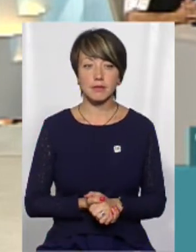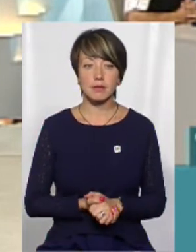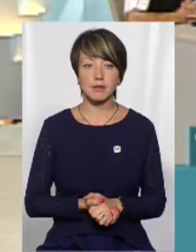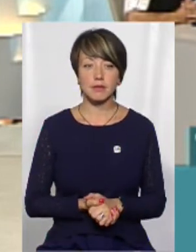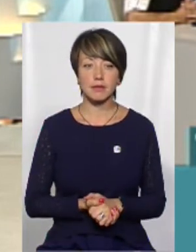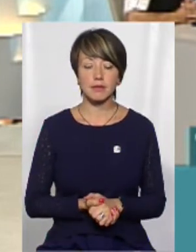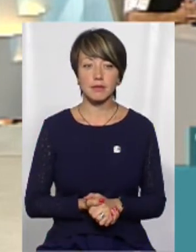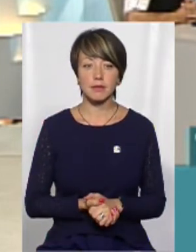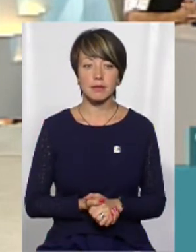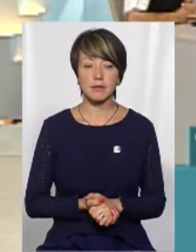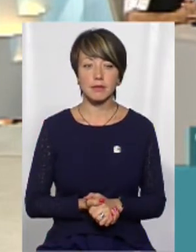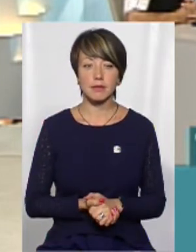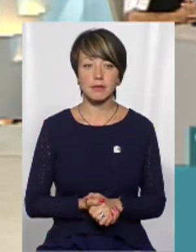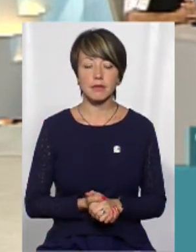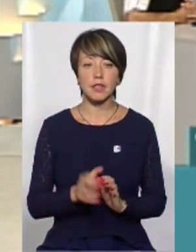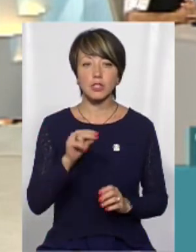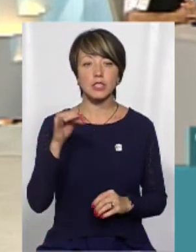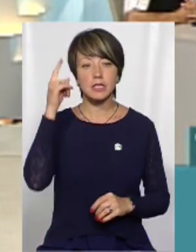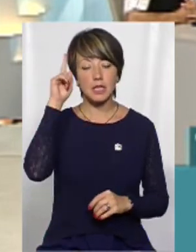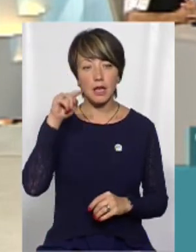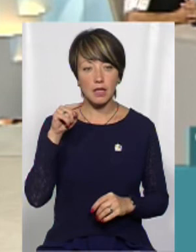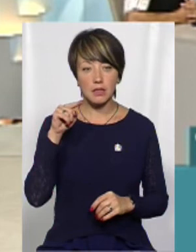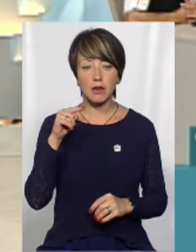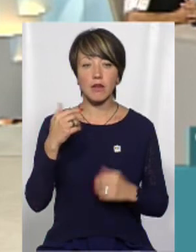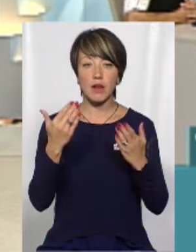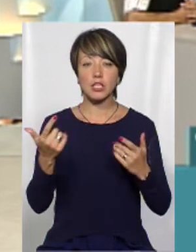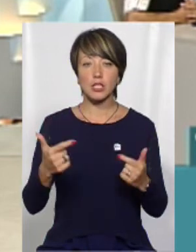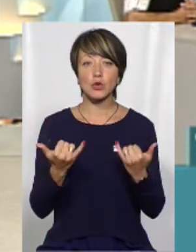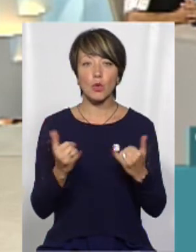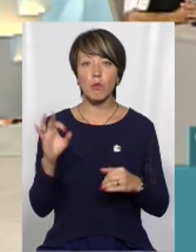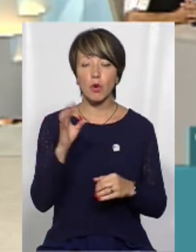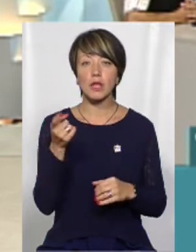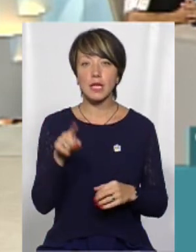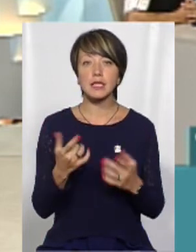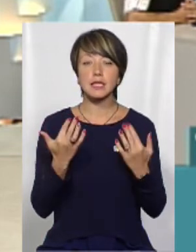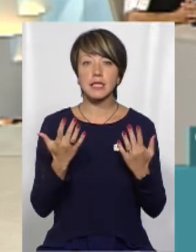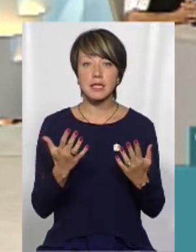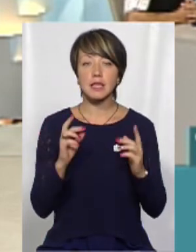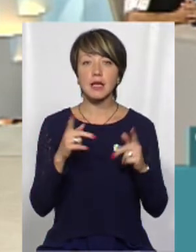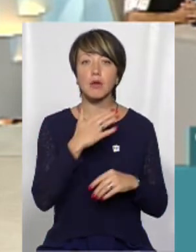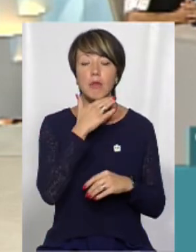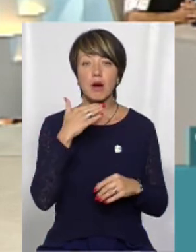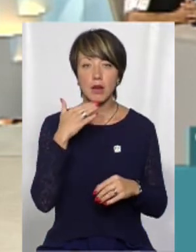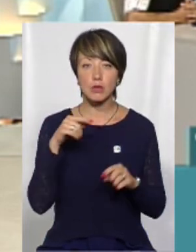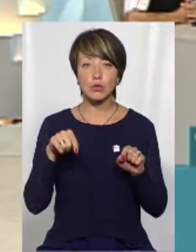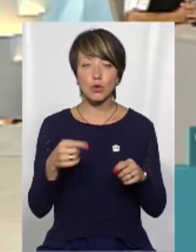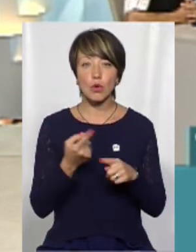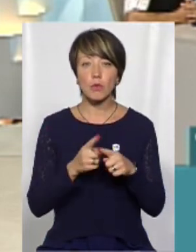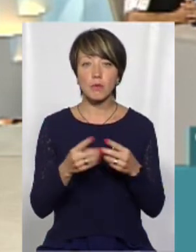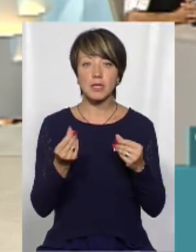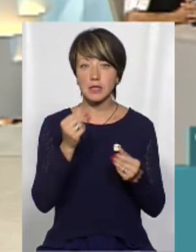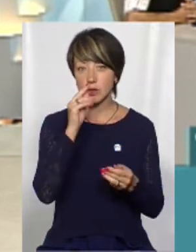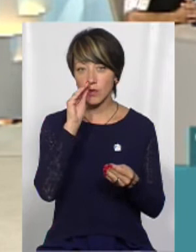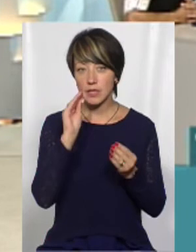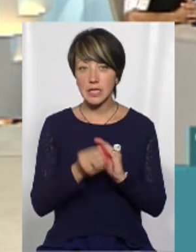А скажіть, чи знаєте ваш гість сьогоднішній про те, скільки, як багато цього бізнесу в